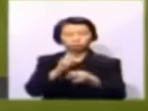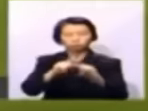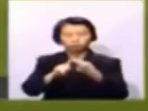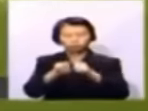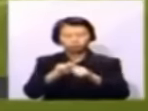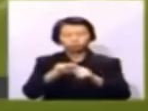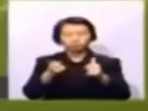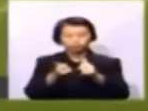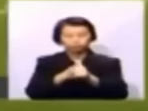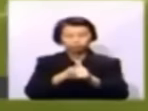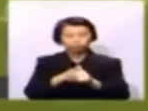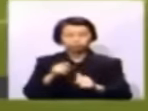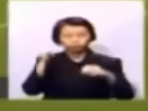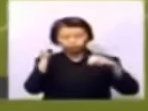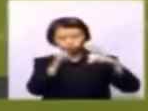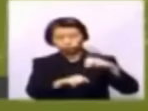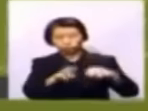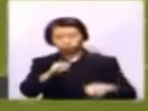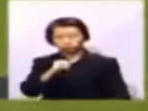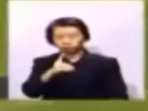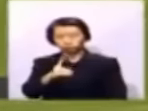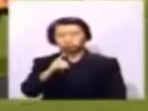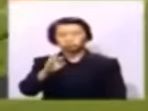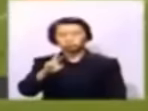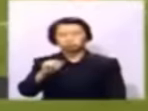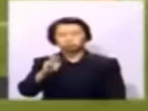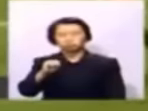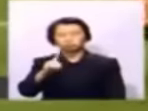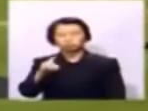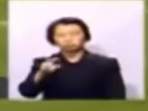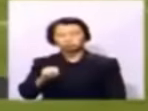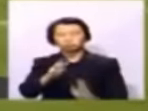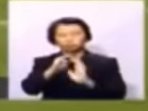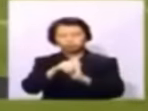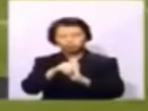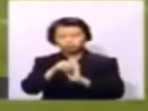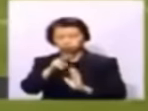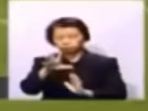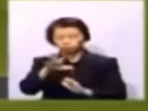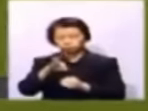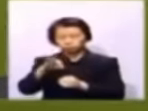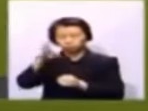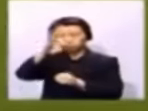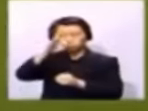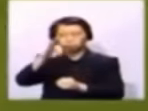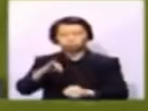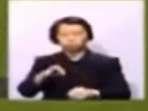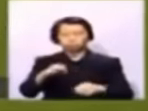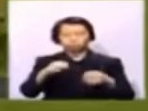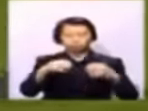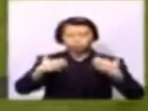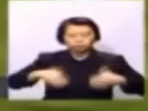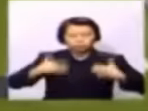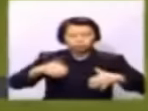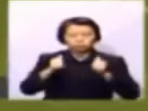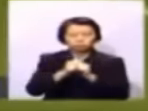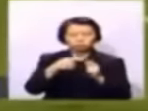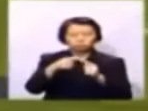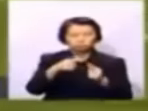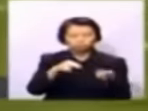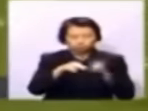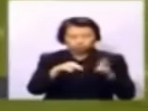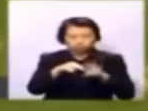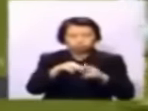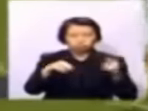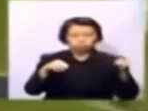Gol pertama PKNP dijaringkan Muhammad Hafiz Ramdan pada minit ke-25. Semangat PKNP terus membara apabila mereka